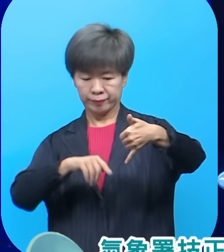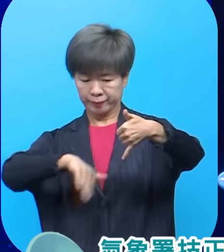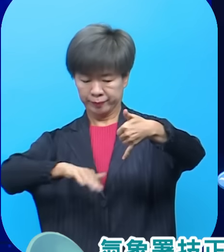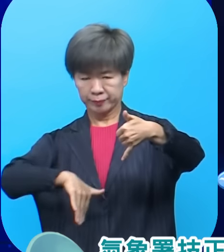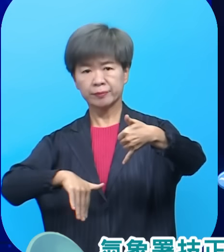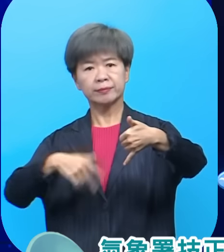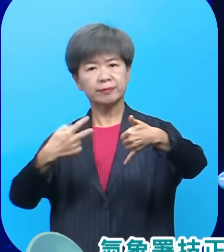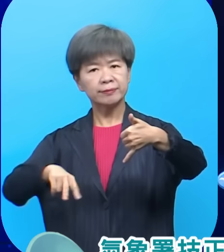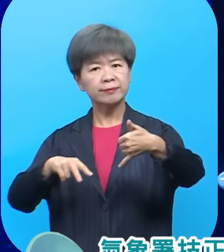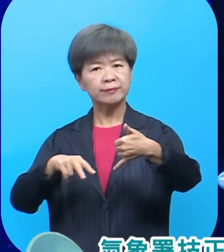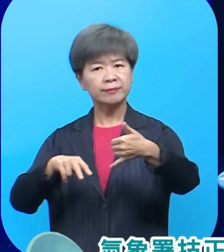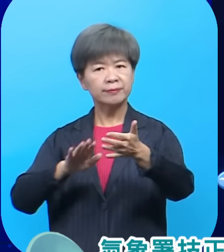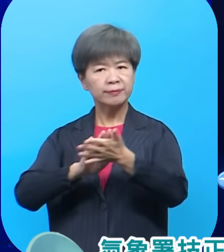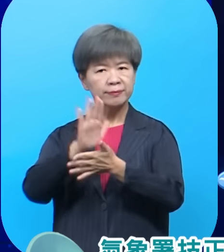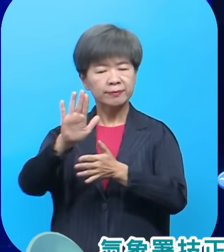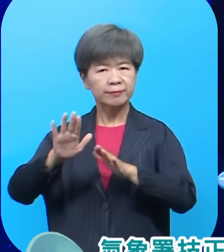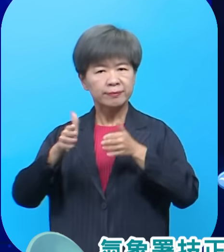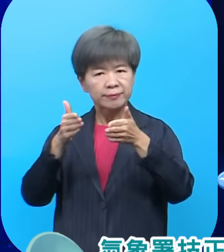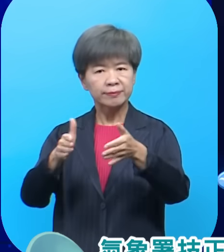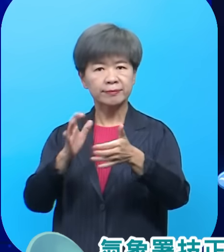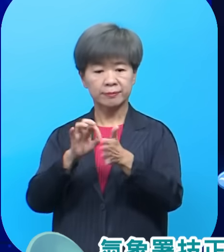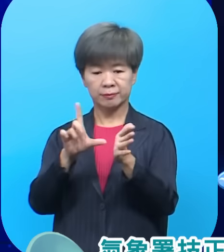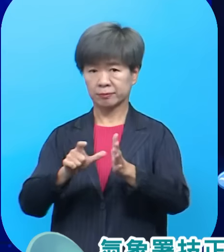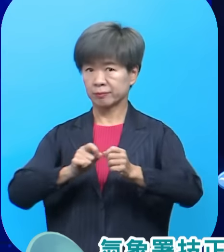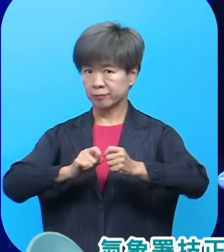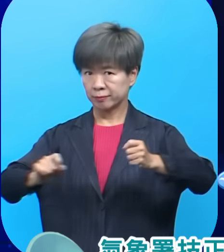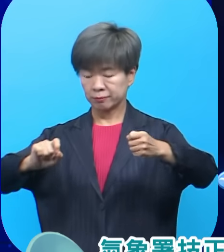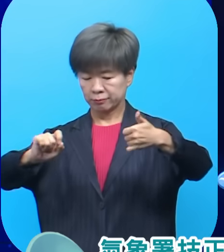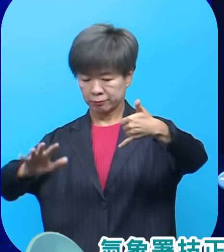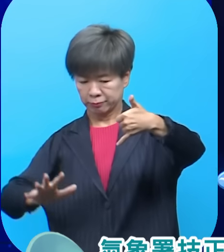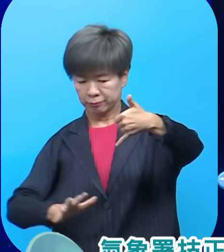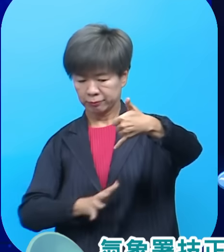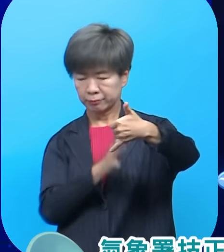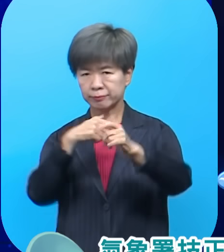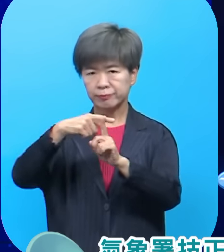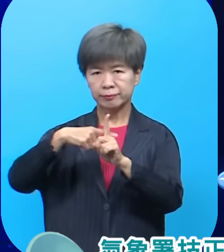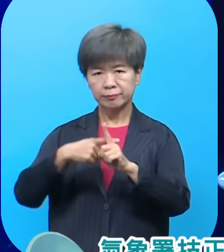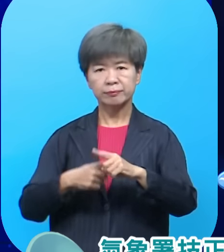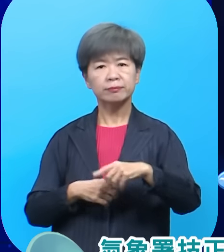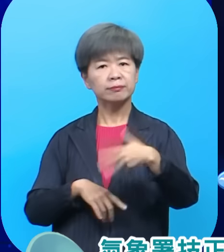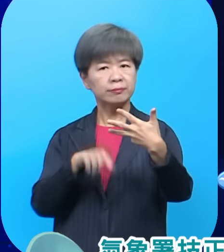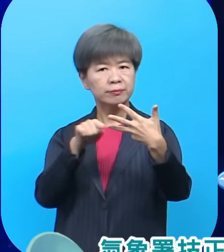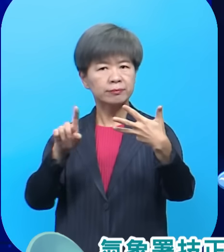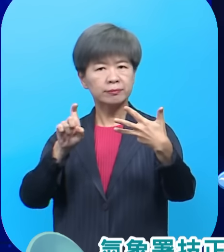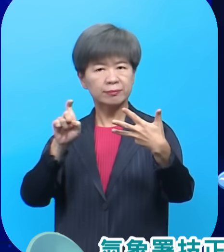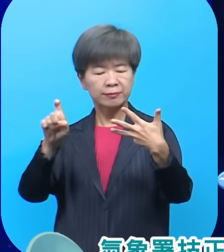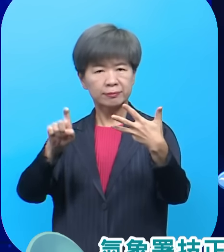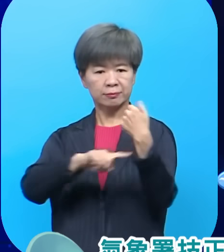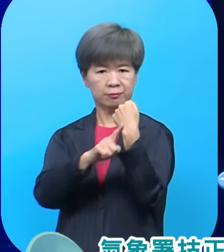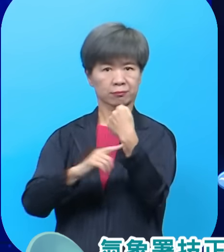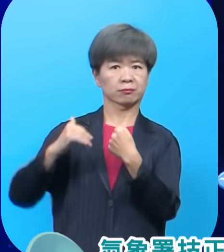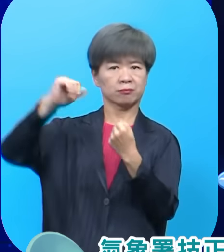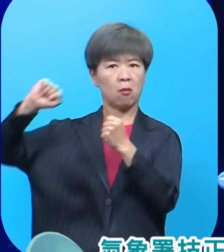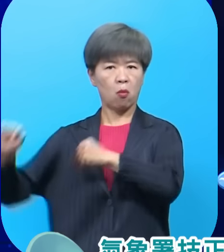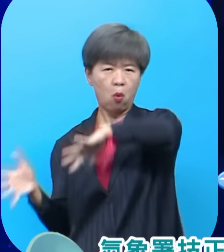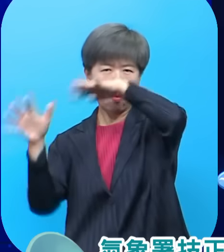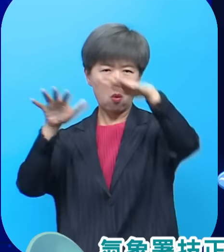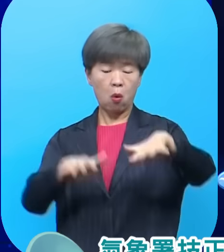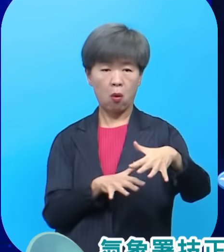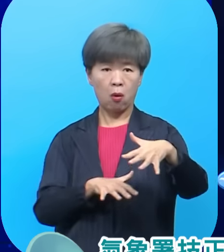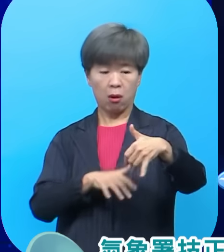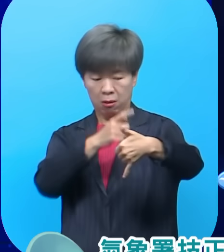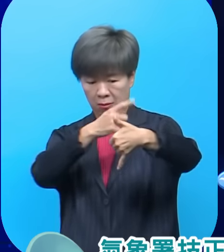来它影响这些，它会维持时间比较久啊。这些海面都会有8到10米左右的浪高，至于其他各海面也有5米以